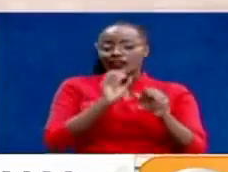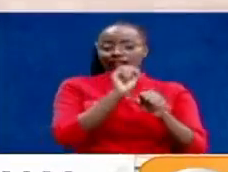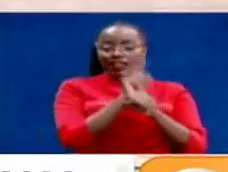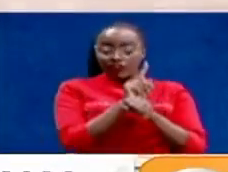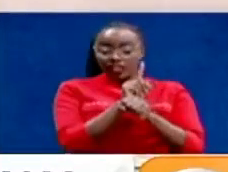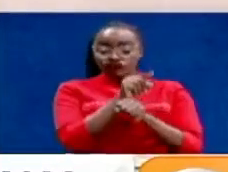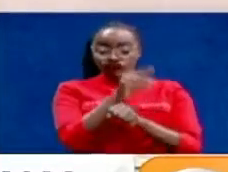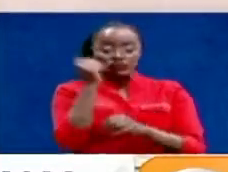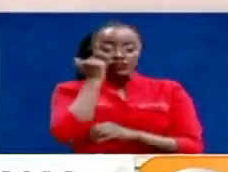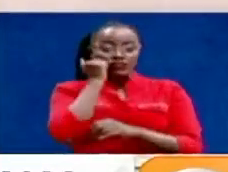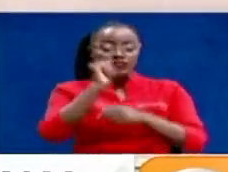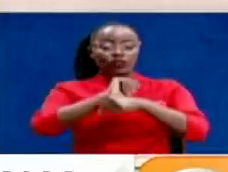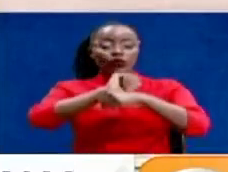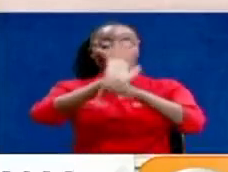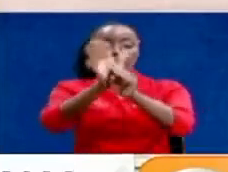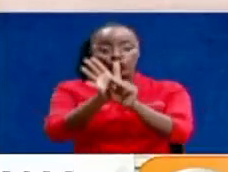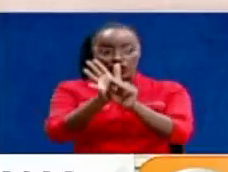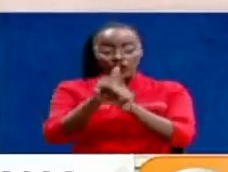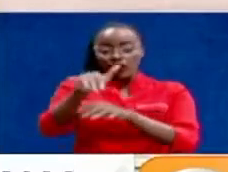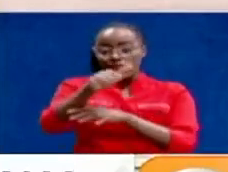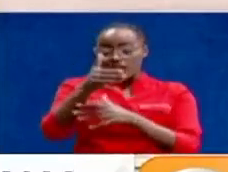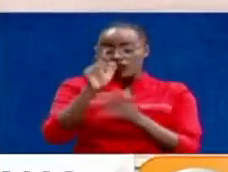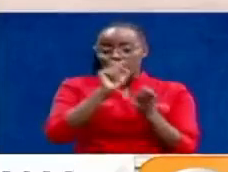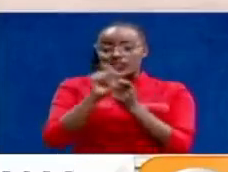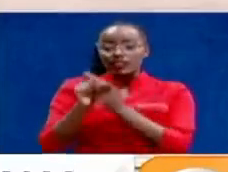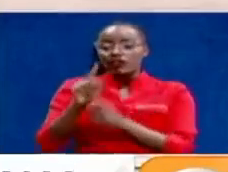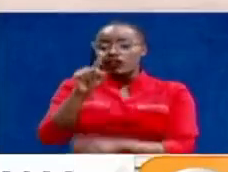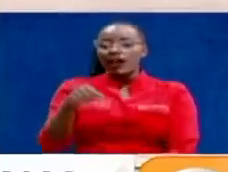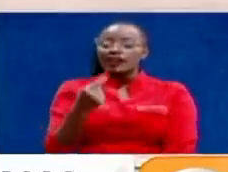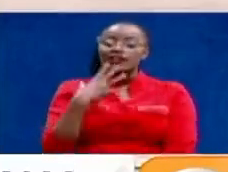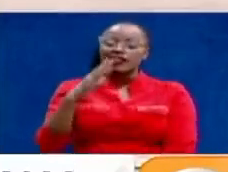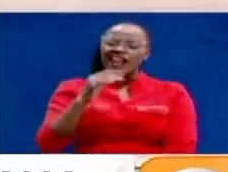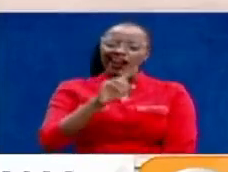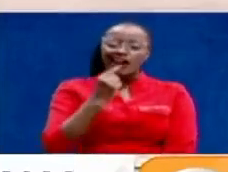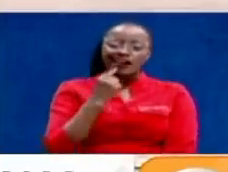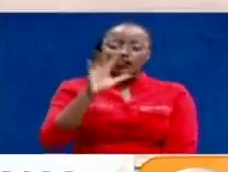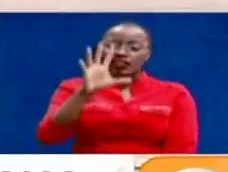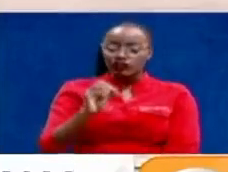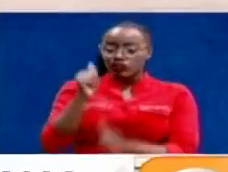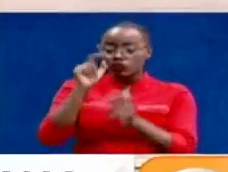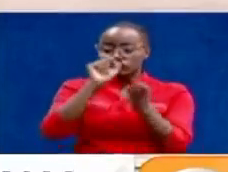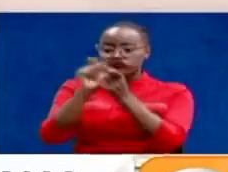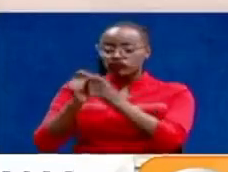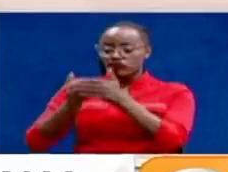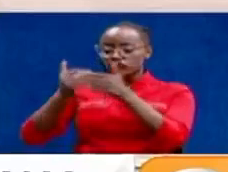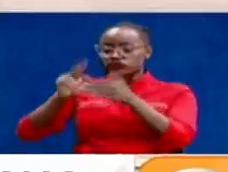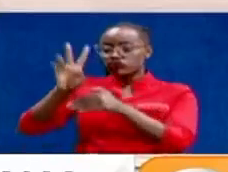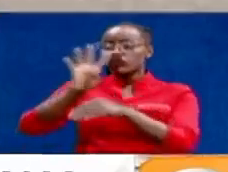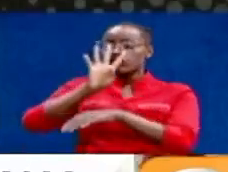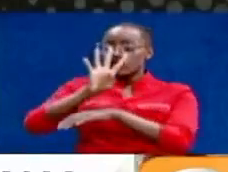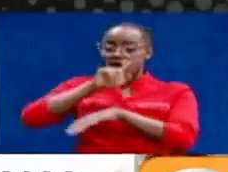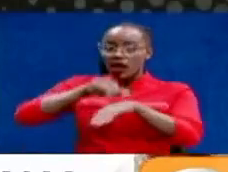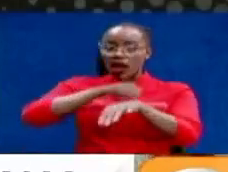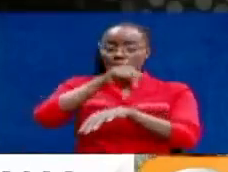wa mahakama kupatikana na virusi vya corona katika sampuli 150 zilizopimwa chini ya saa 24